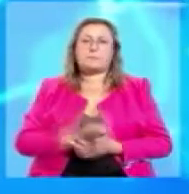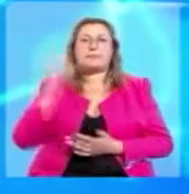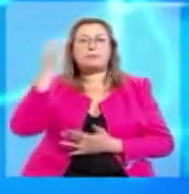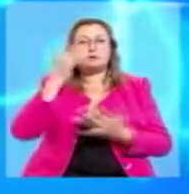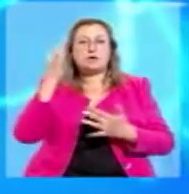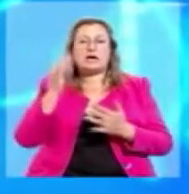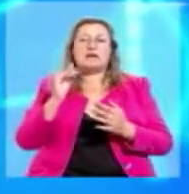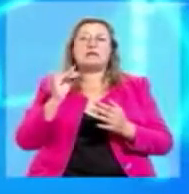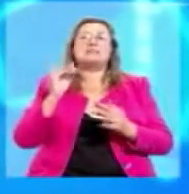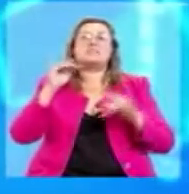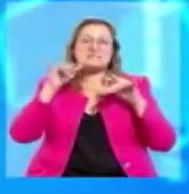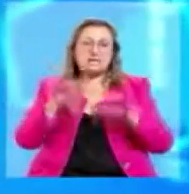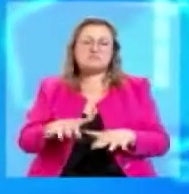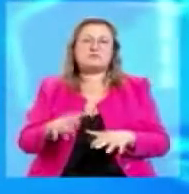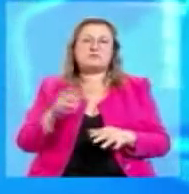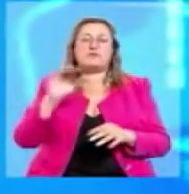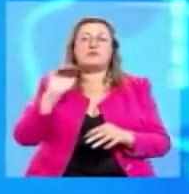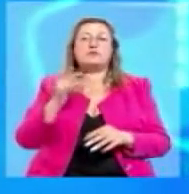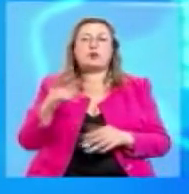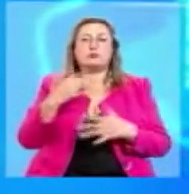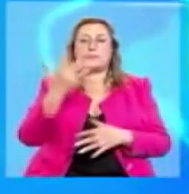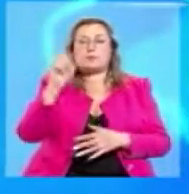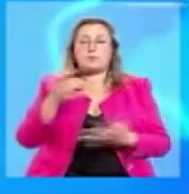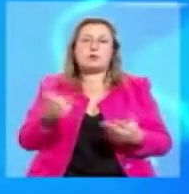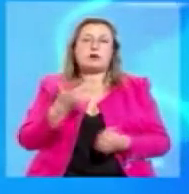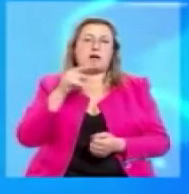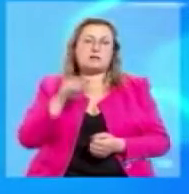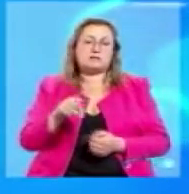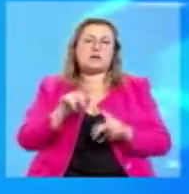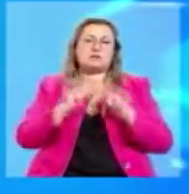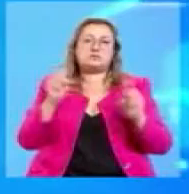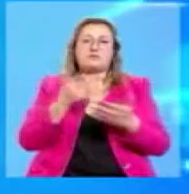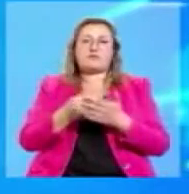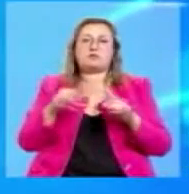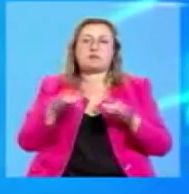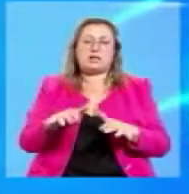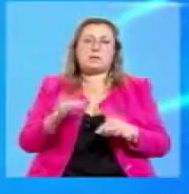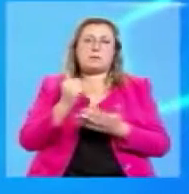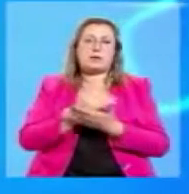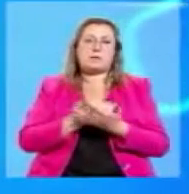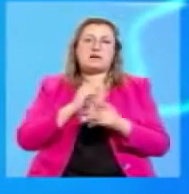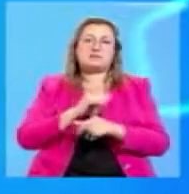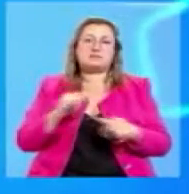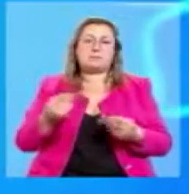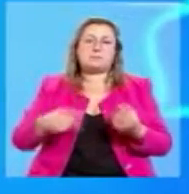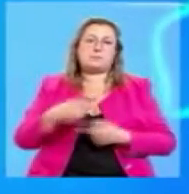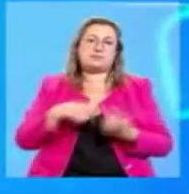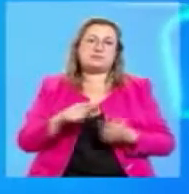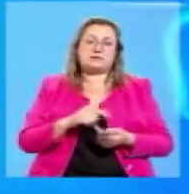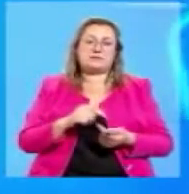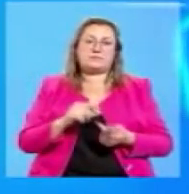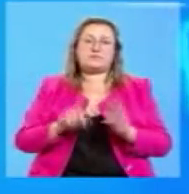Мечтай и действуй. К слову, в Федоровском районе уже 5 человек получили гранты на открытие своего дела в рамках программы развития